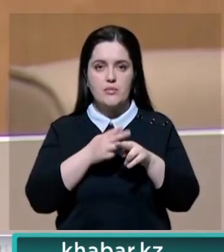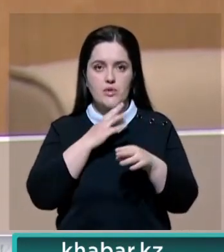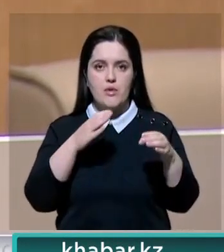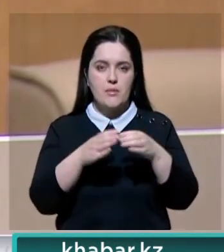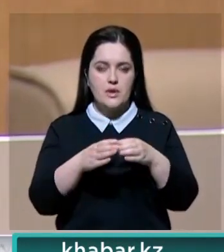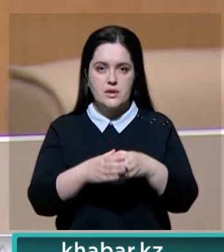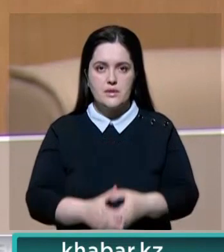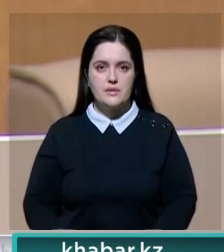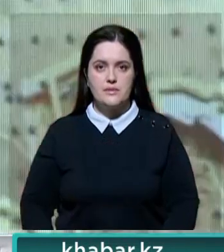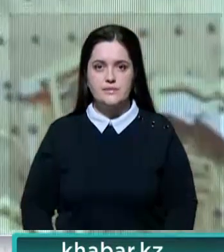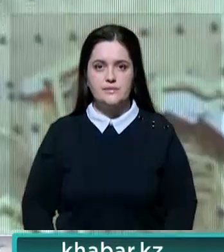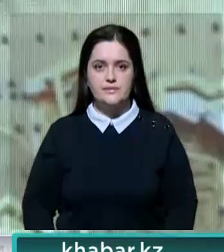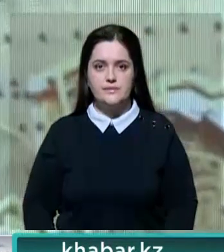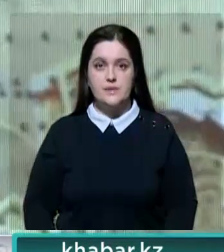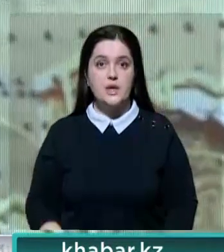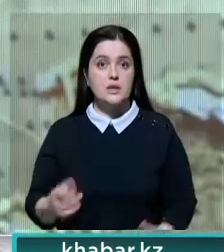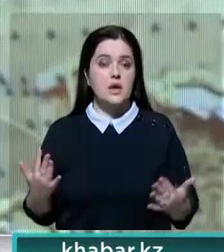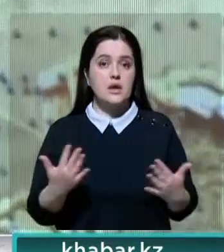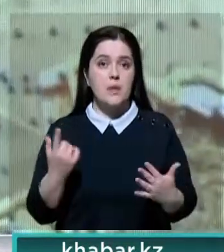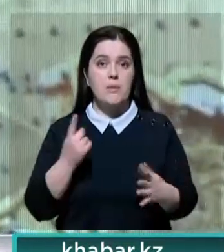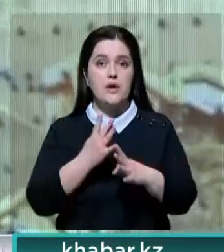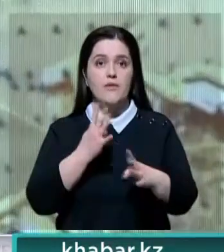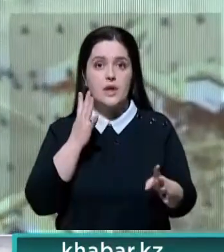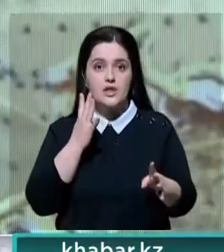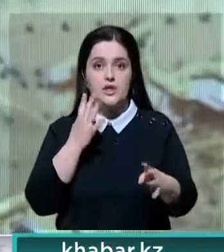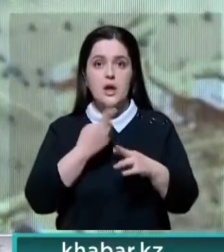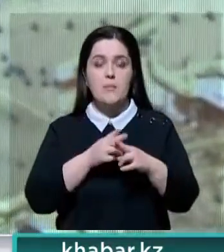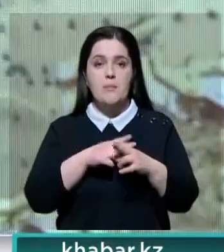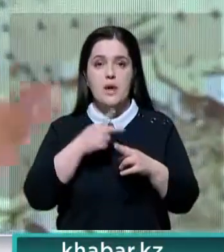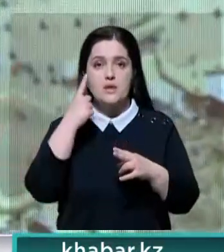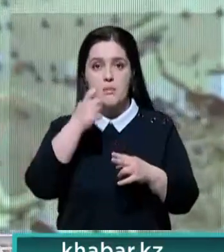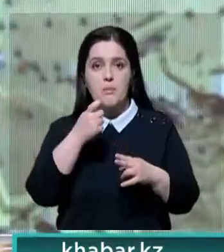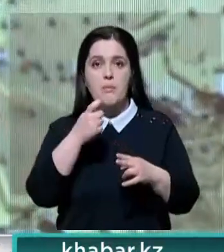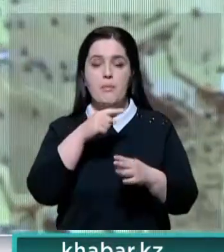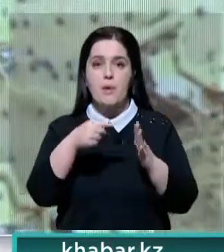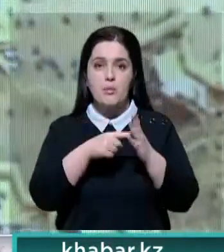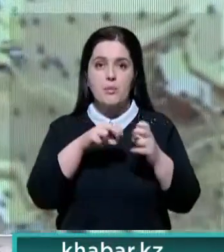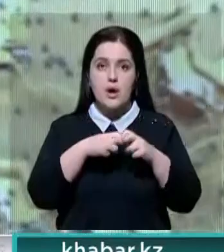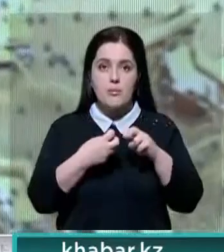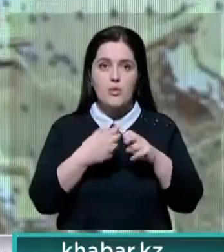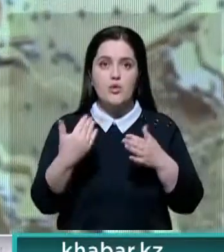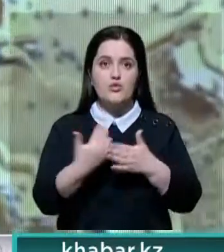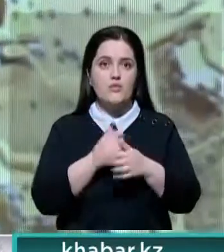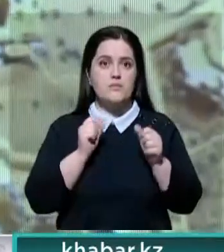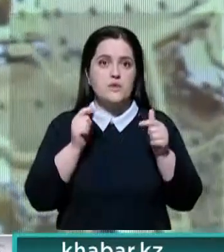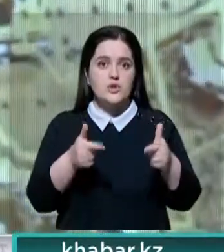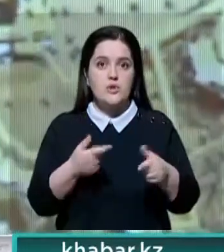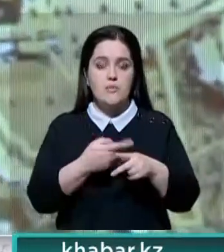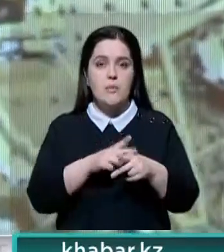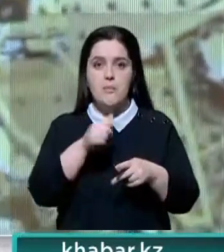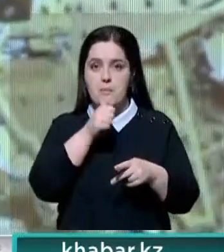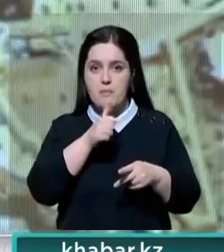многопартийности. А вот за какие первоочередные запросы, вопросы и проблемы возьмутся новоиспеченные слуги народа, мы